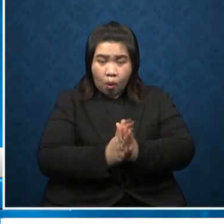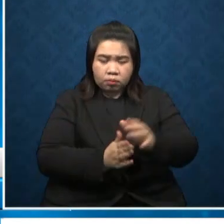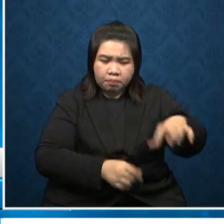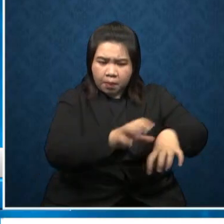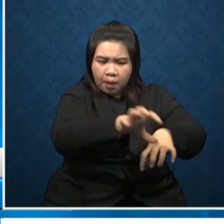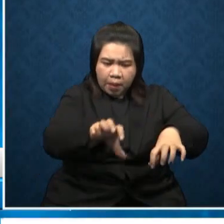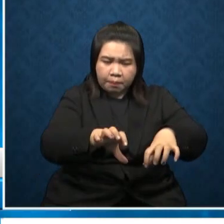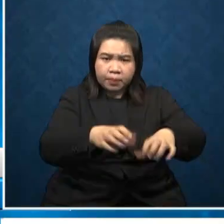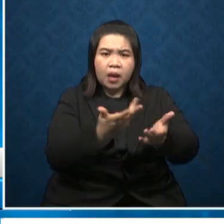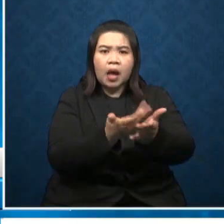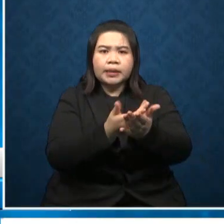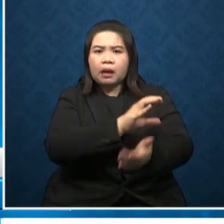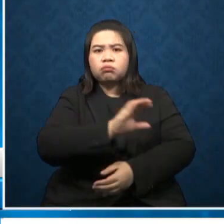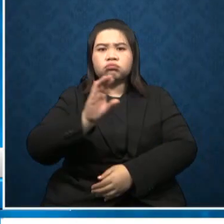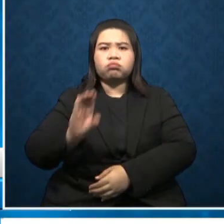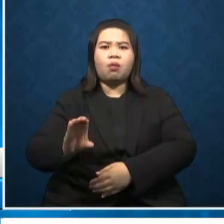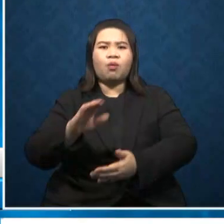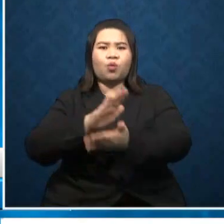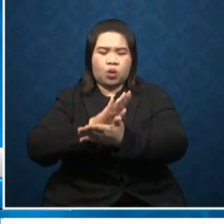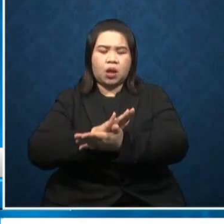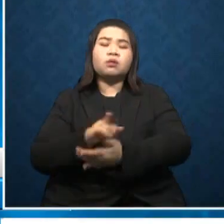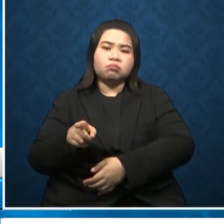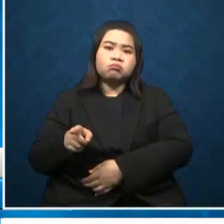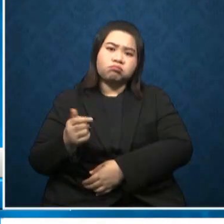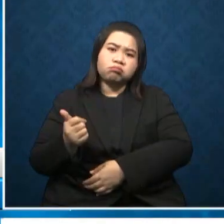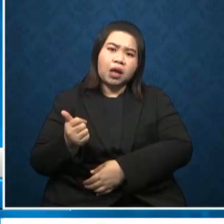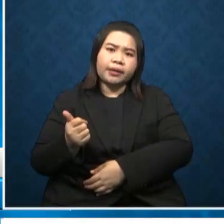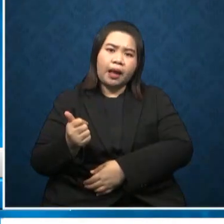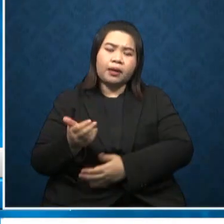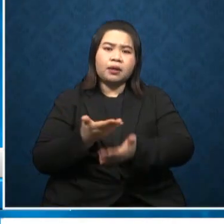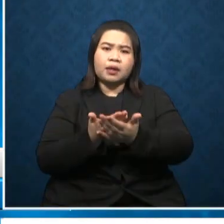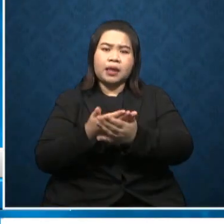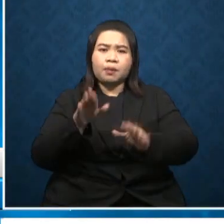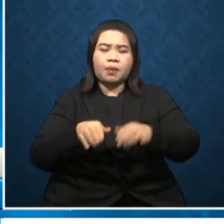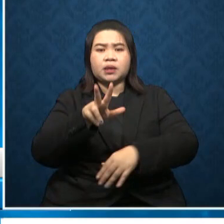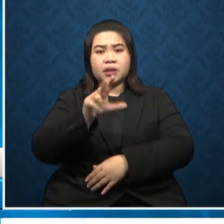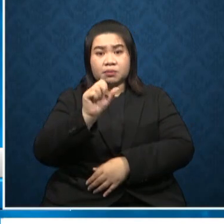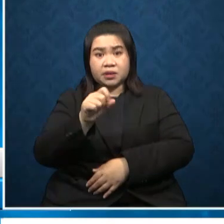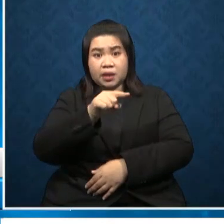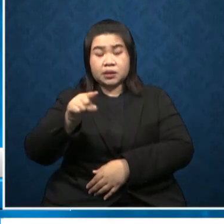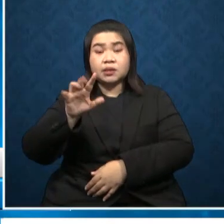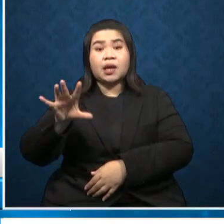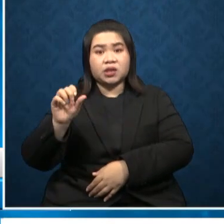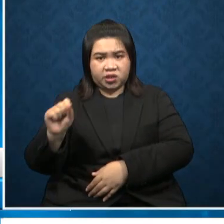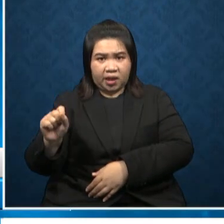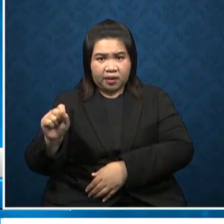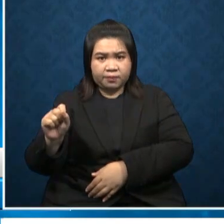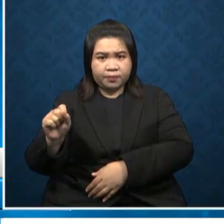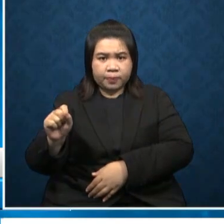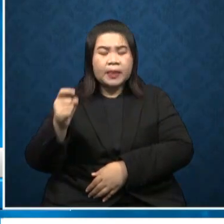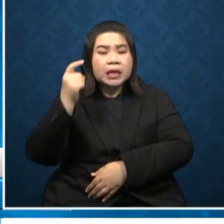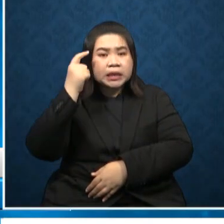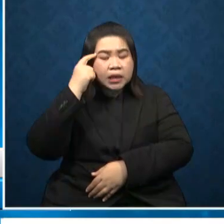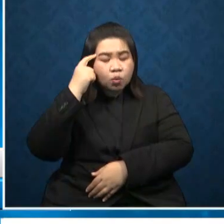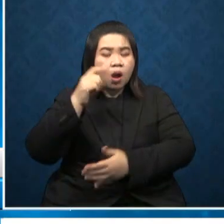การทำโรงเรียนแบบนี้นะครับซึ่งใช้ประมาณ 3แสนถึง5แสนบาทต่อโรงเรียนเนี่ยฮะตรงนี้เนี่ยมันสามารถ